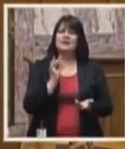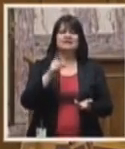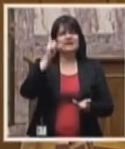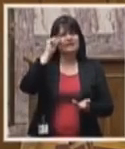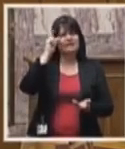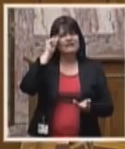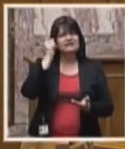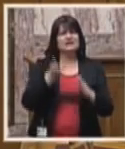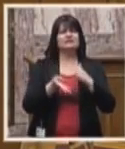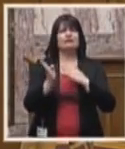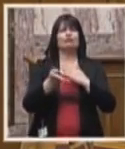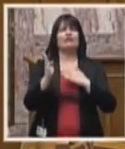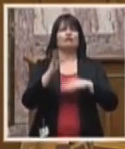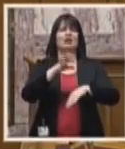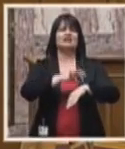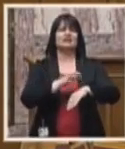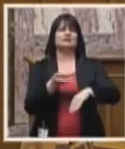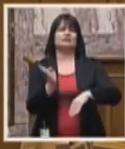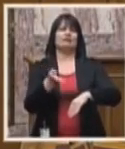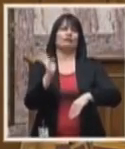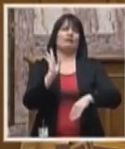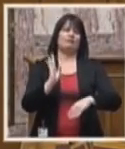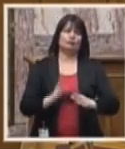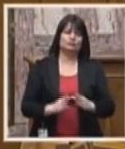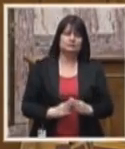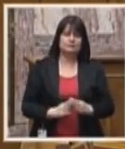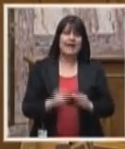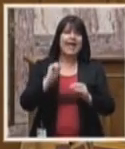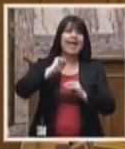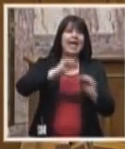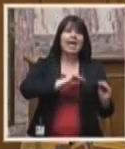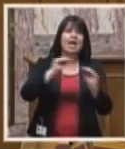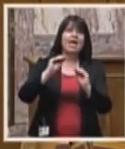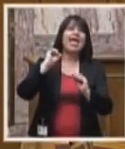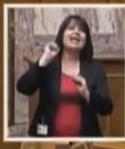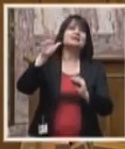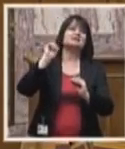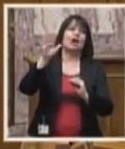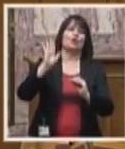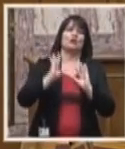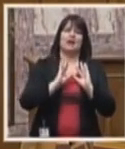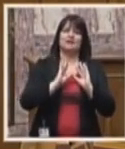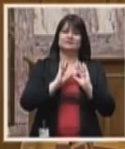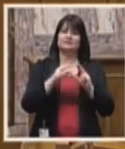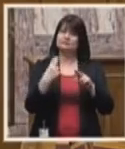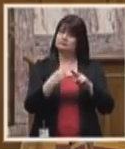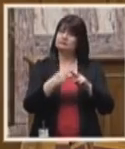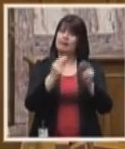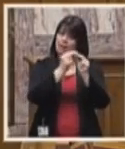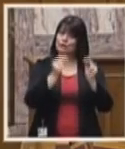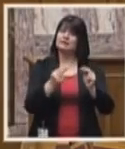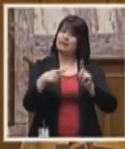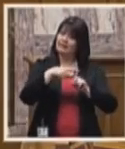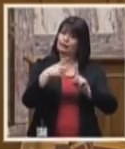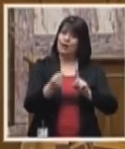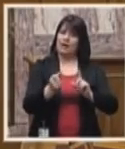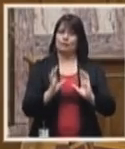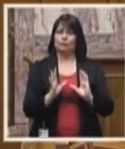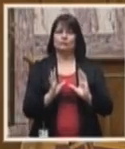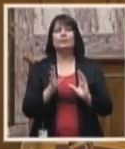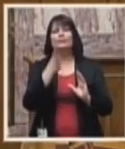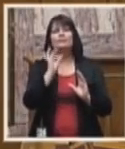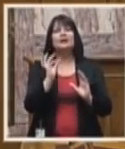και ασθενείς. Έμφαση στις εξαγωγές. Και έχουμε τα πρώτα μεγάλα θετικά αποτελέσματα. Έχουμε το